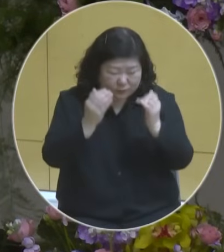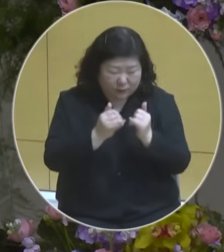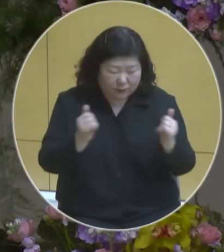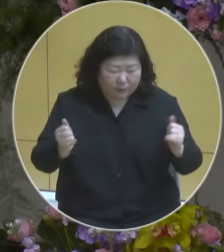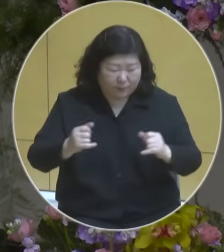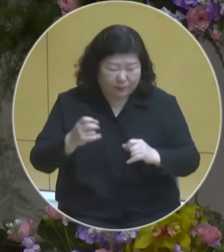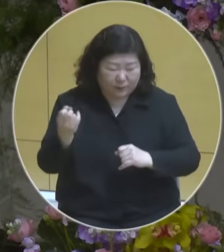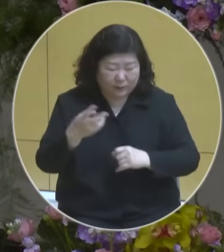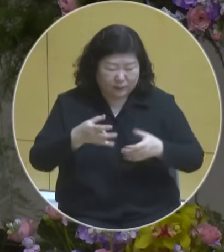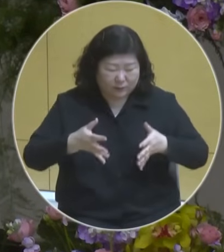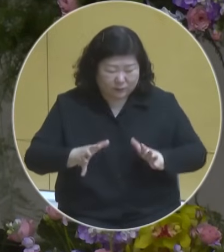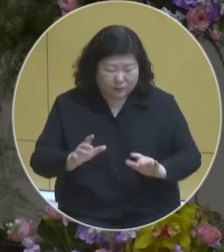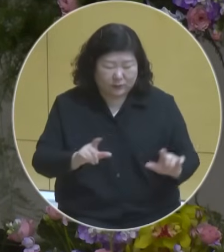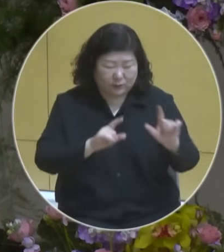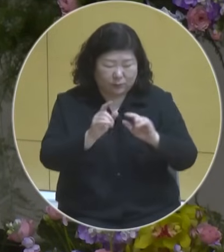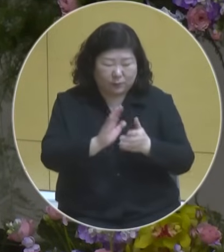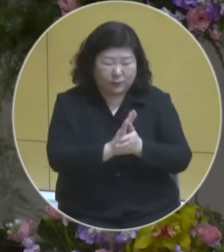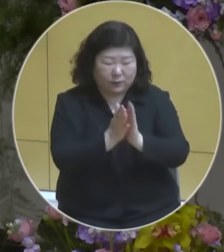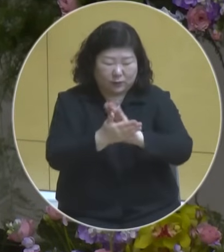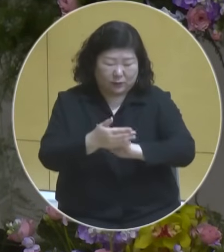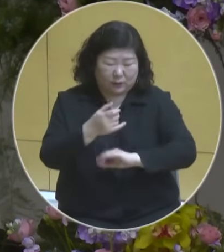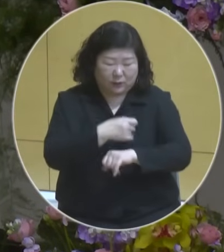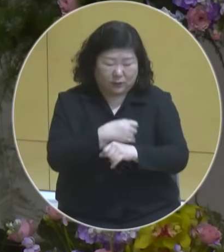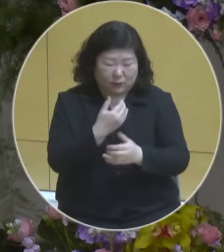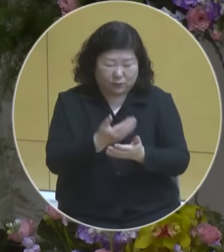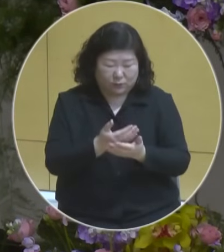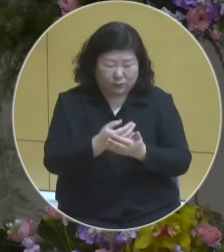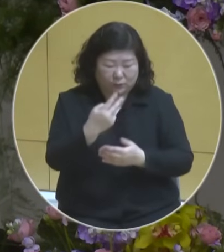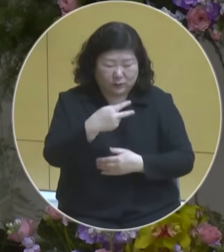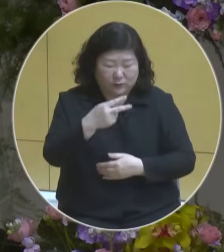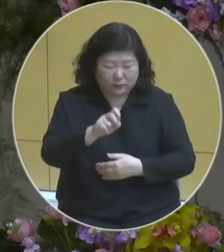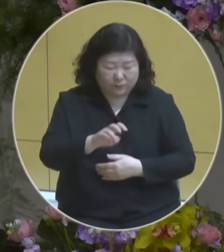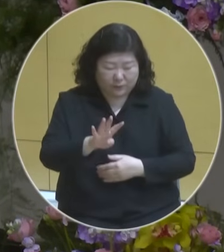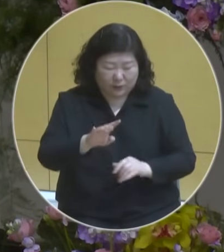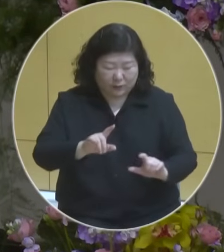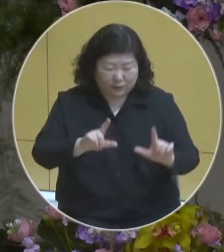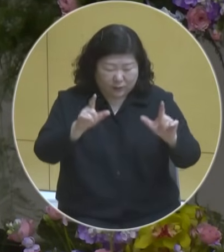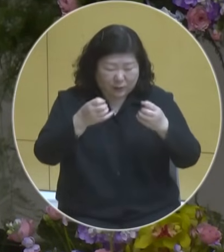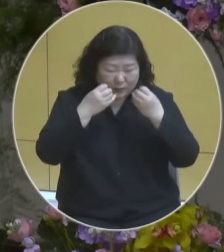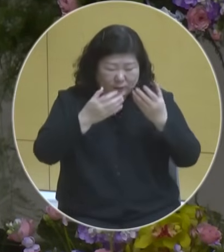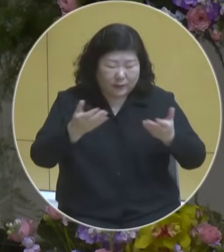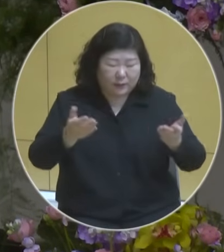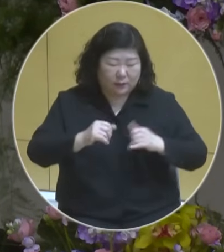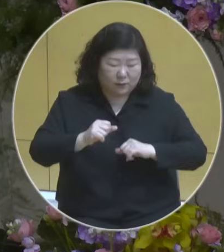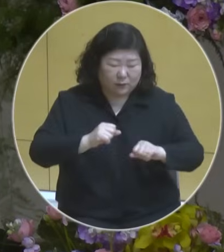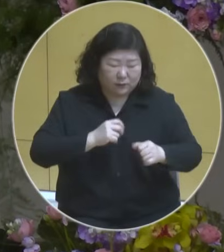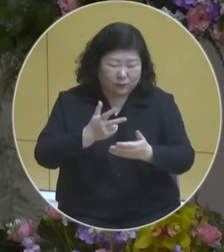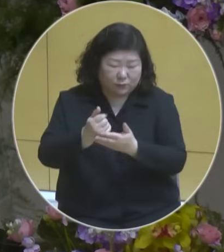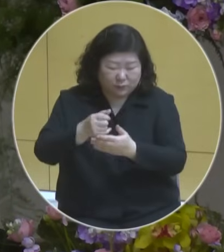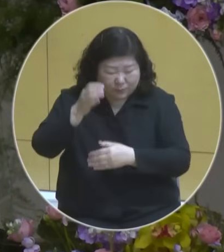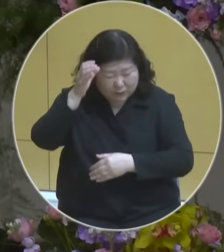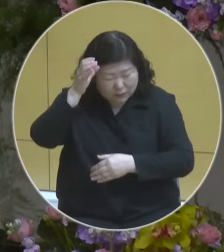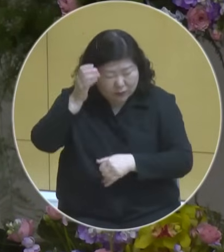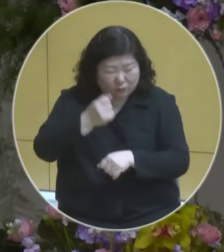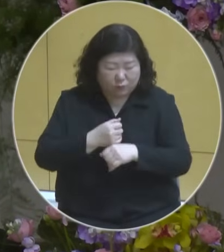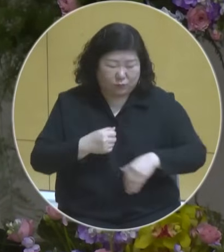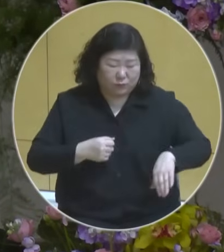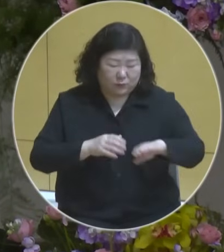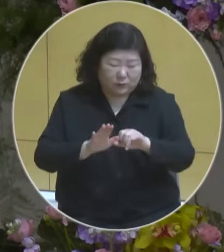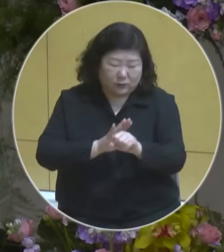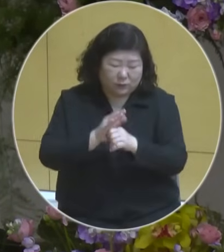삶으로 변화되게 해주 주옵소서 아멘 2024년 새일을 행하실 주님을 기대하며 우리를